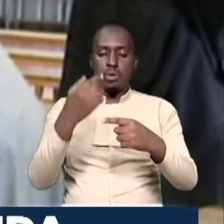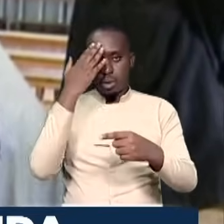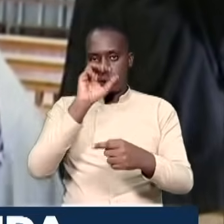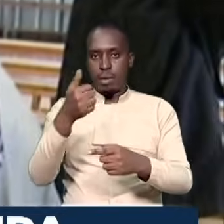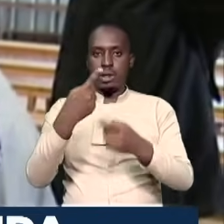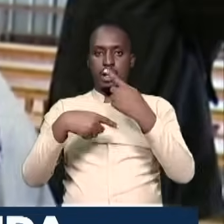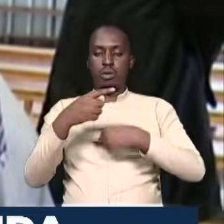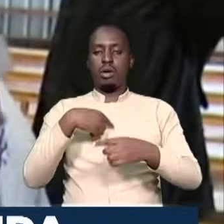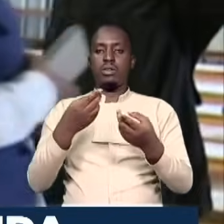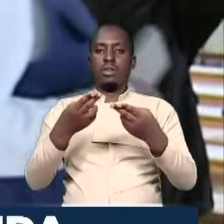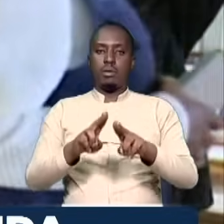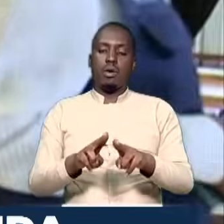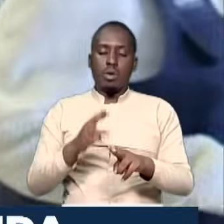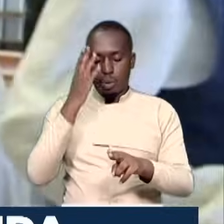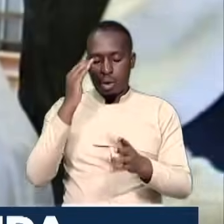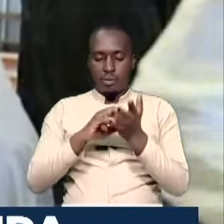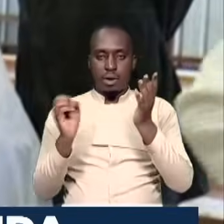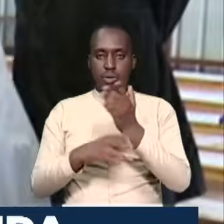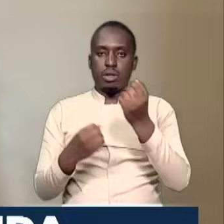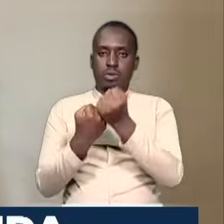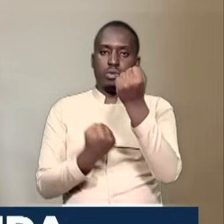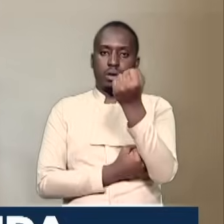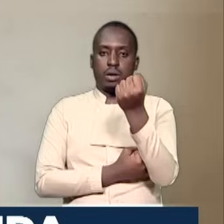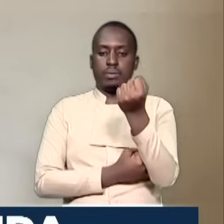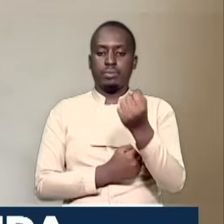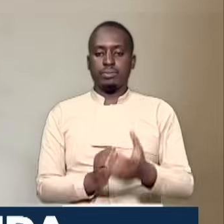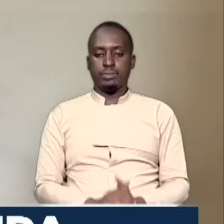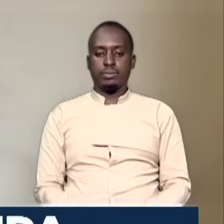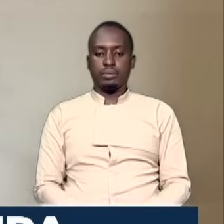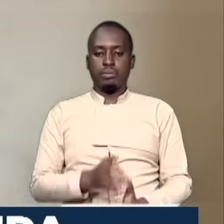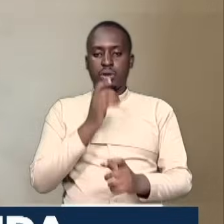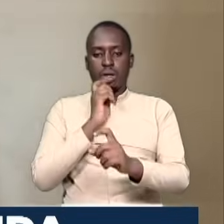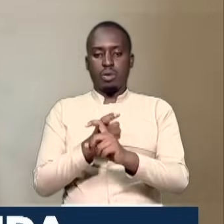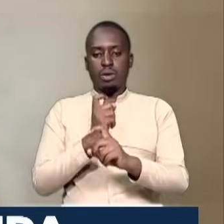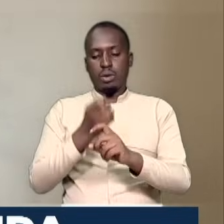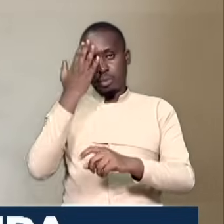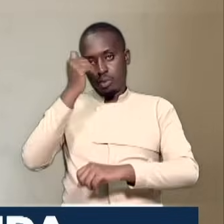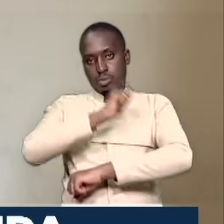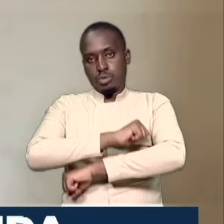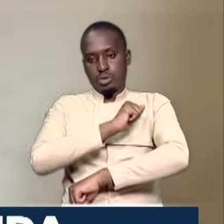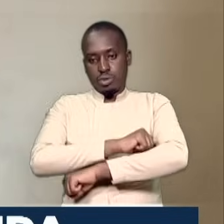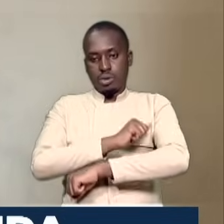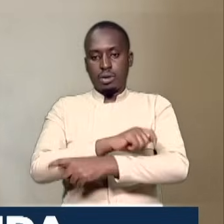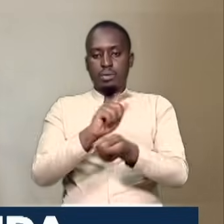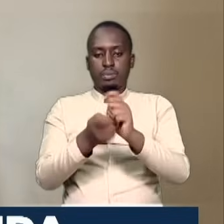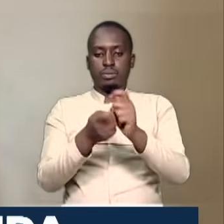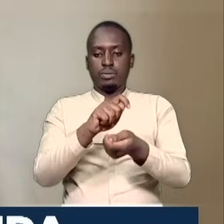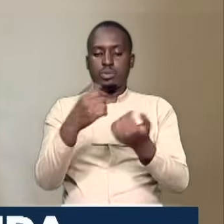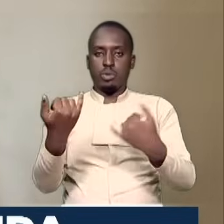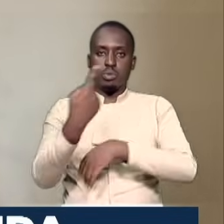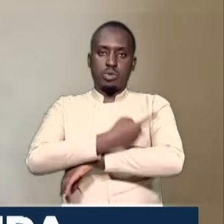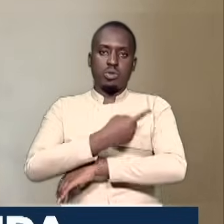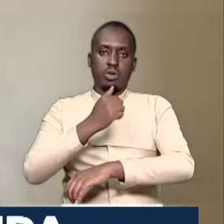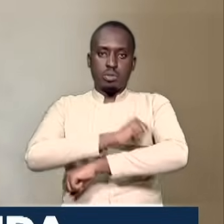ingaruka n'irigabanywa cyangwa ikurwaho ry'inkunga zigenerwa. Kubizogorana kuko no ku mashuri bisa n'uko bigenda binduranya, uno munsi ku mashuri